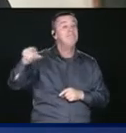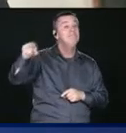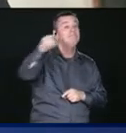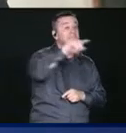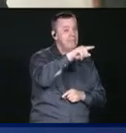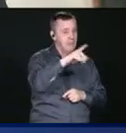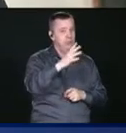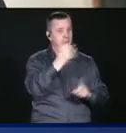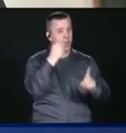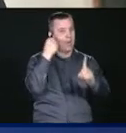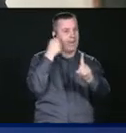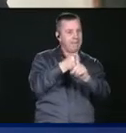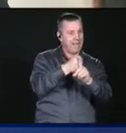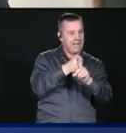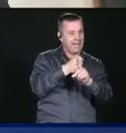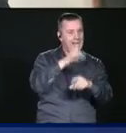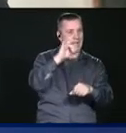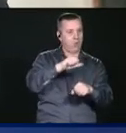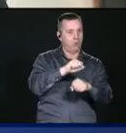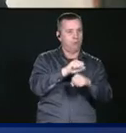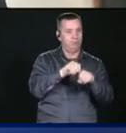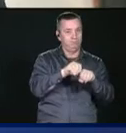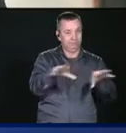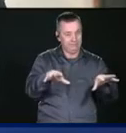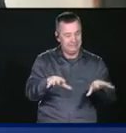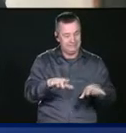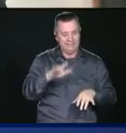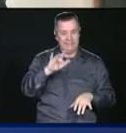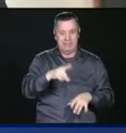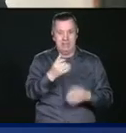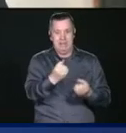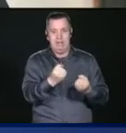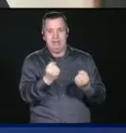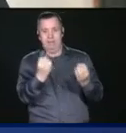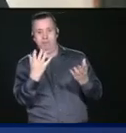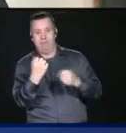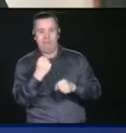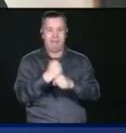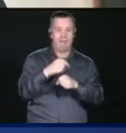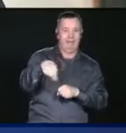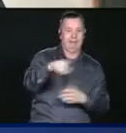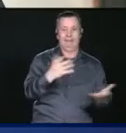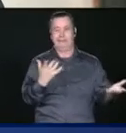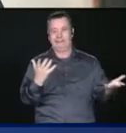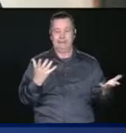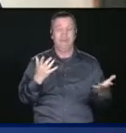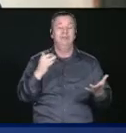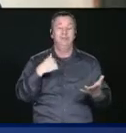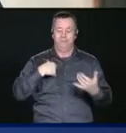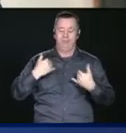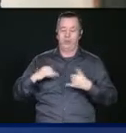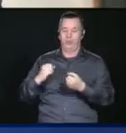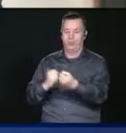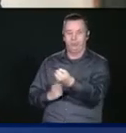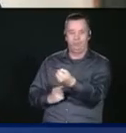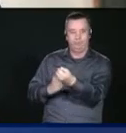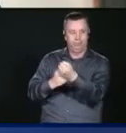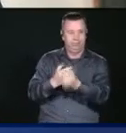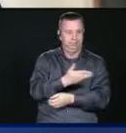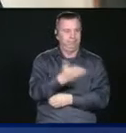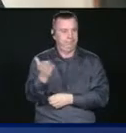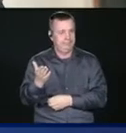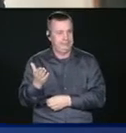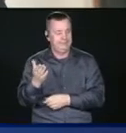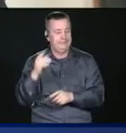pas eu de travail pour eux. Alors, nous allons continuer de travailler avec les compagnies aériennes, nous assurer qu'ils vont